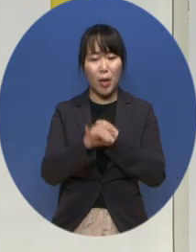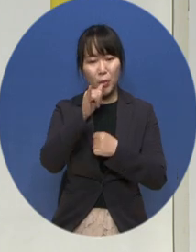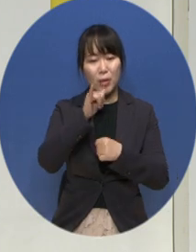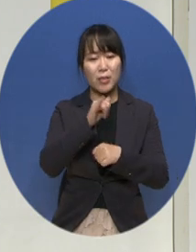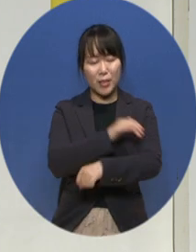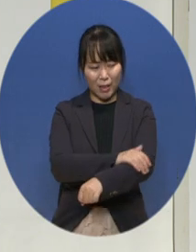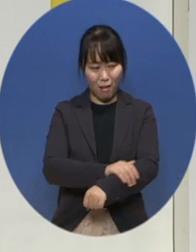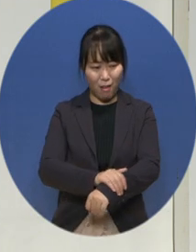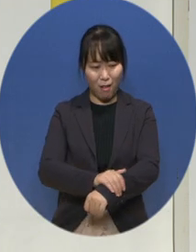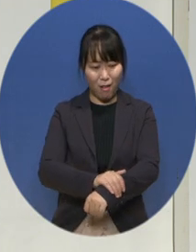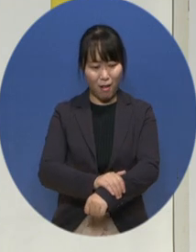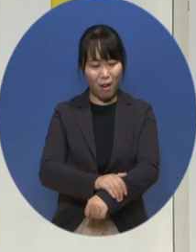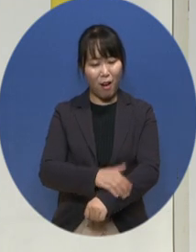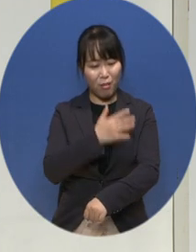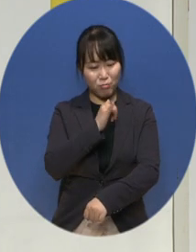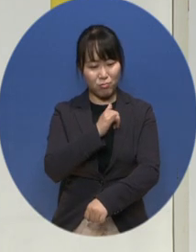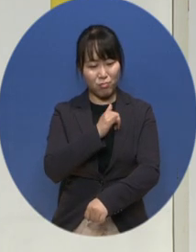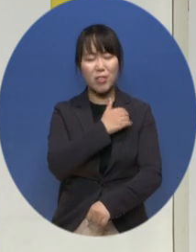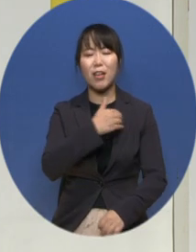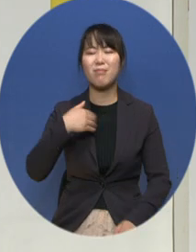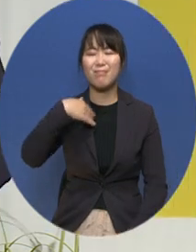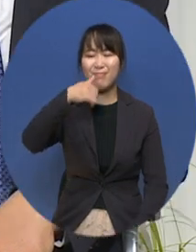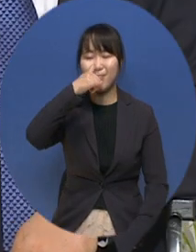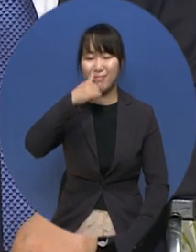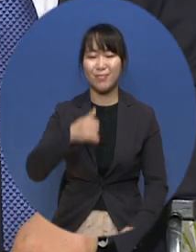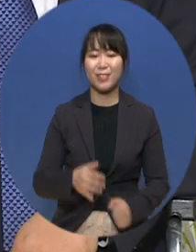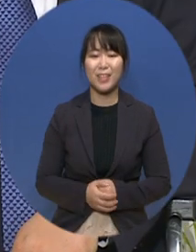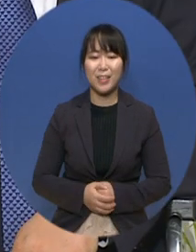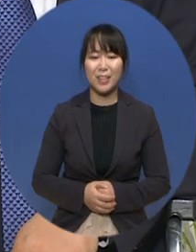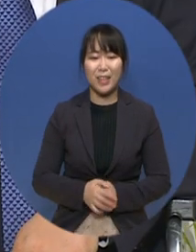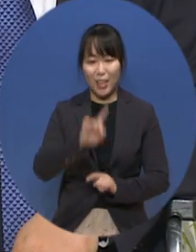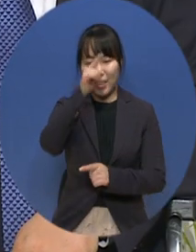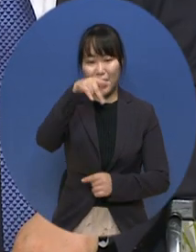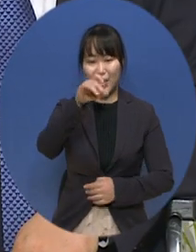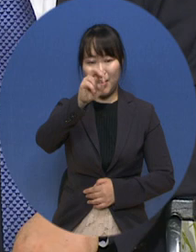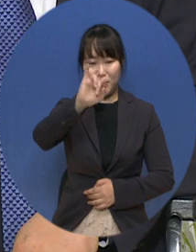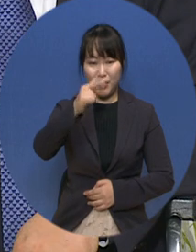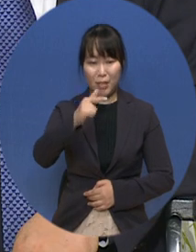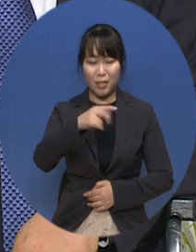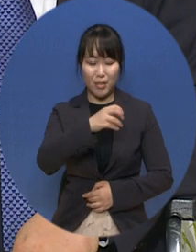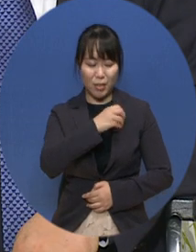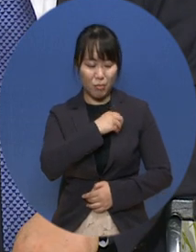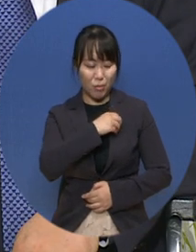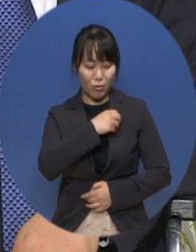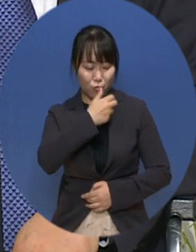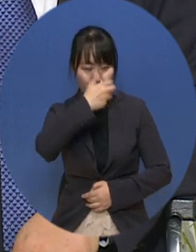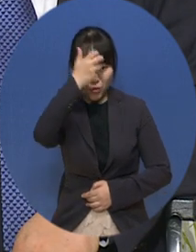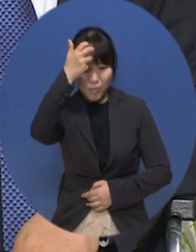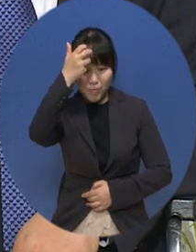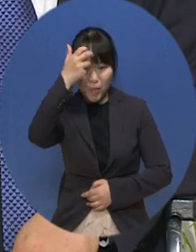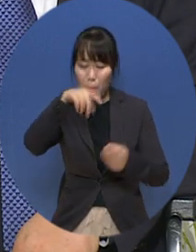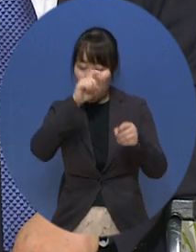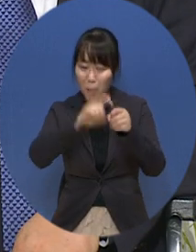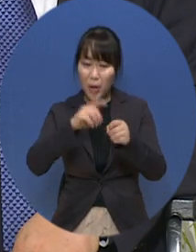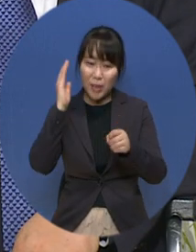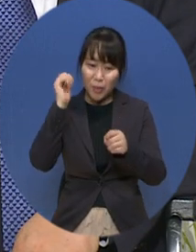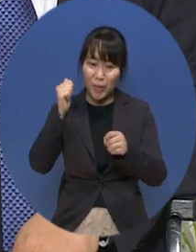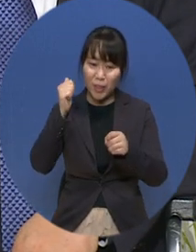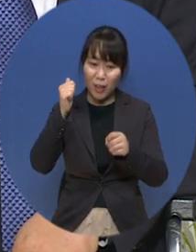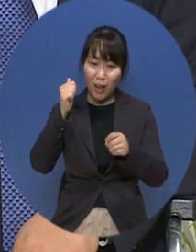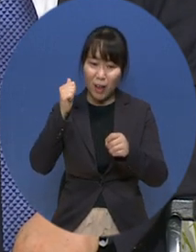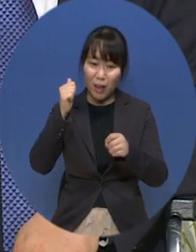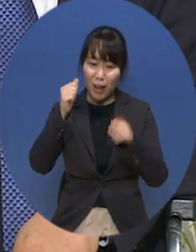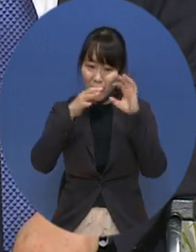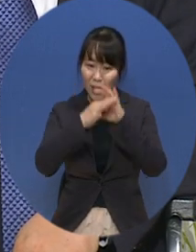잘 할 자신도 있습니다 하니까 이상민 이어 꿈은 대통령이다 목표는 대통령이다 그래서 알려지다